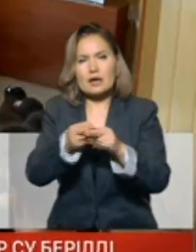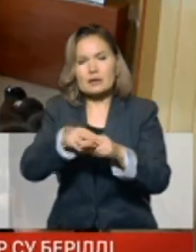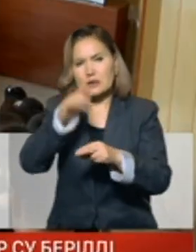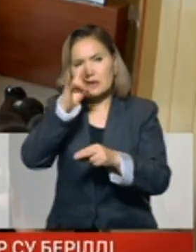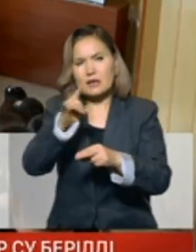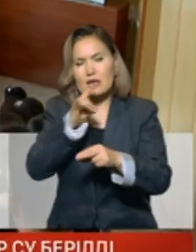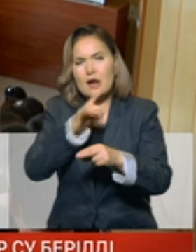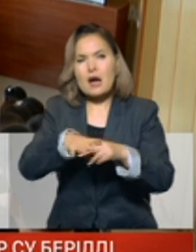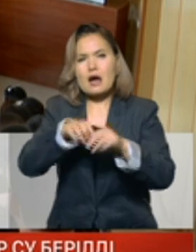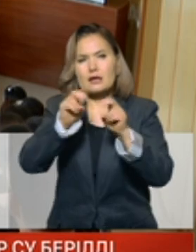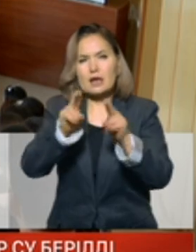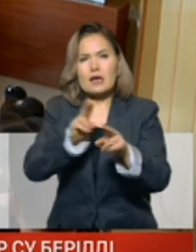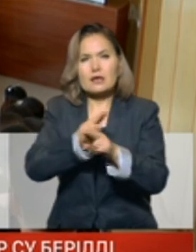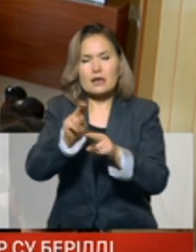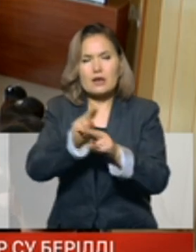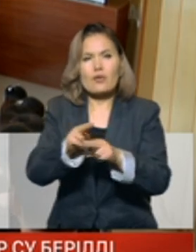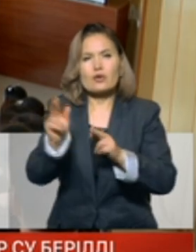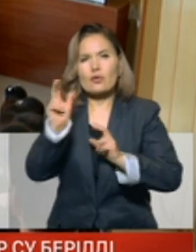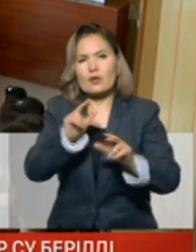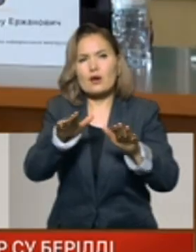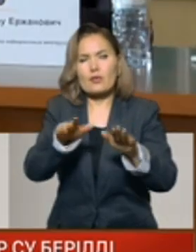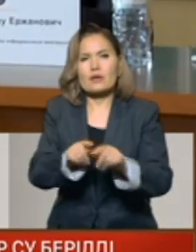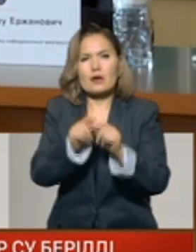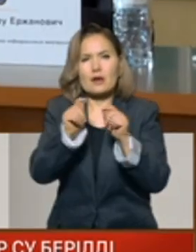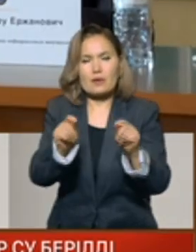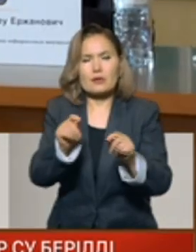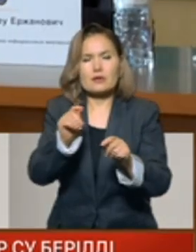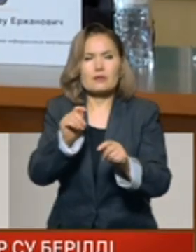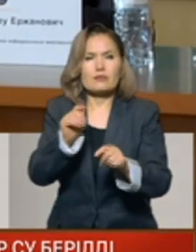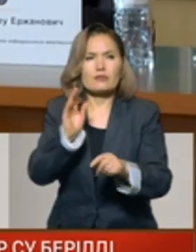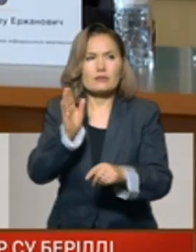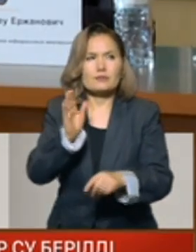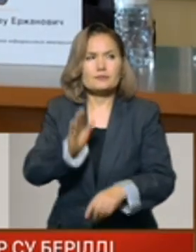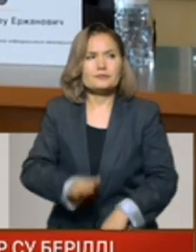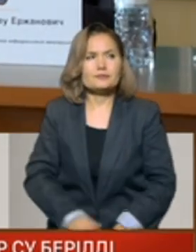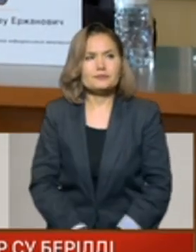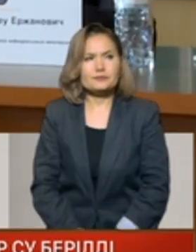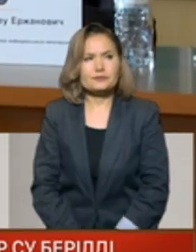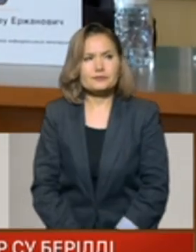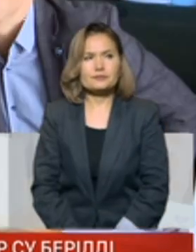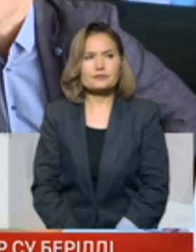жағдайда Қазақстанда кадр даярлайтын бірнеше оқу орны барын айтады.